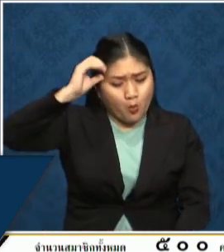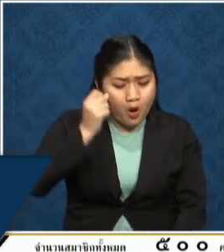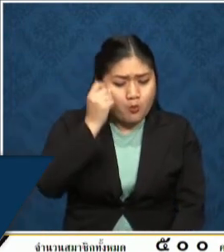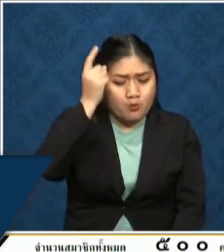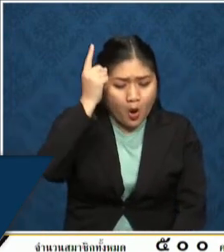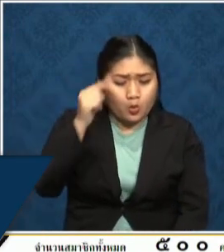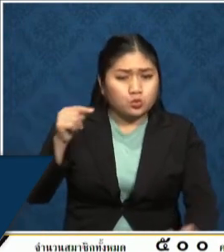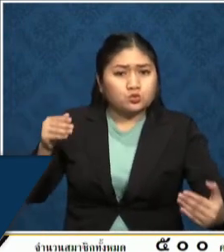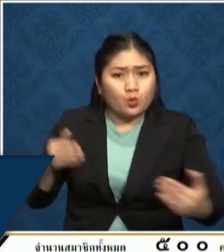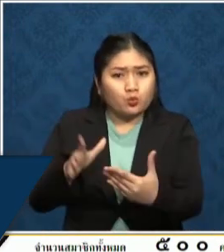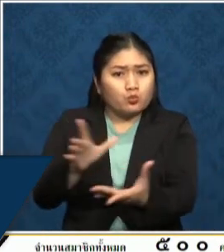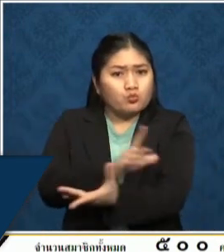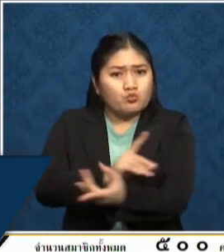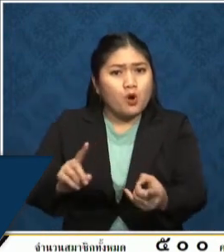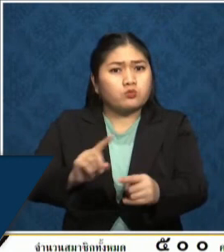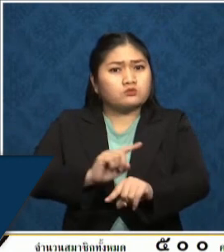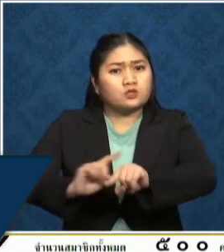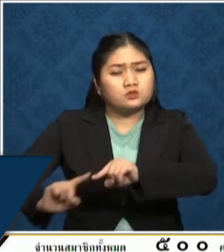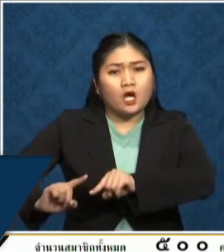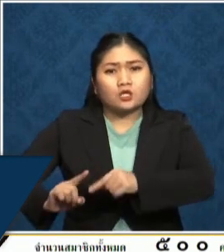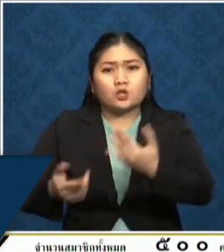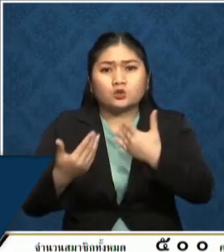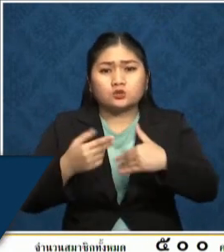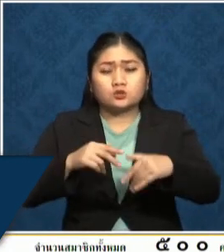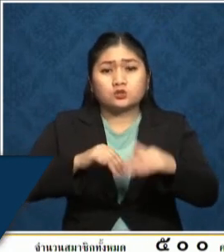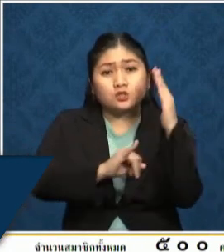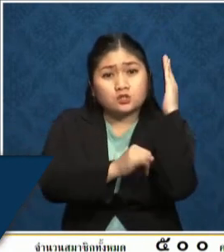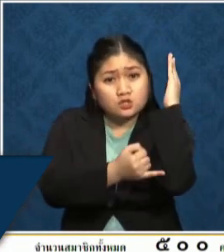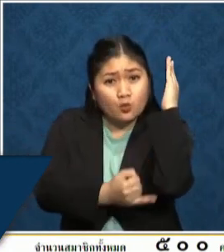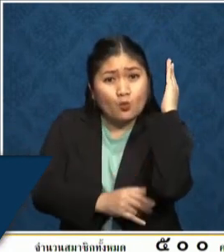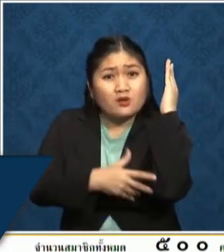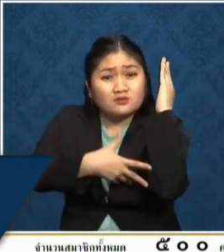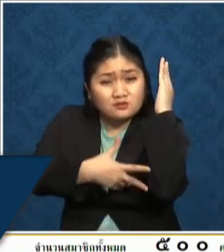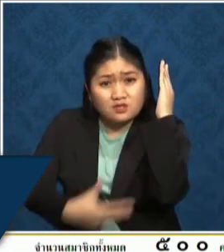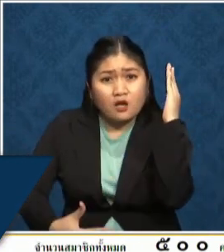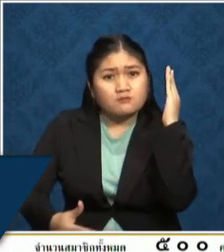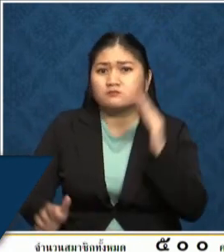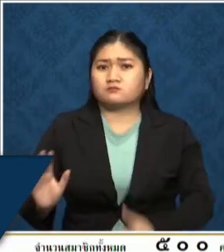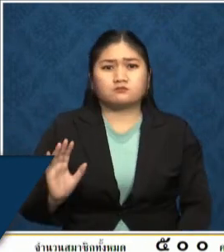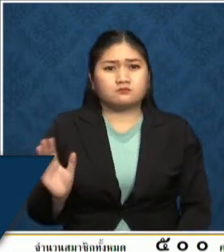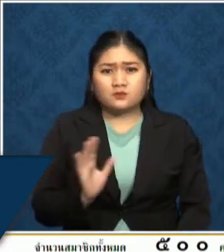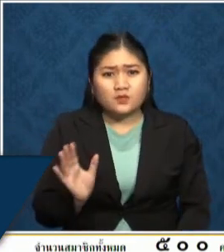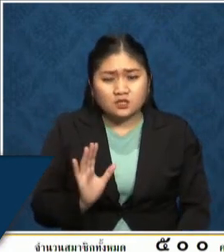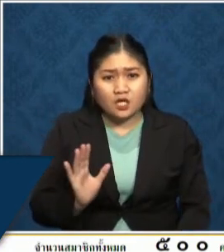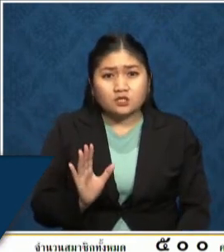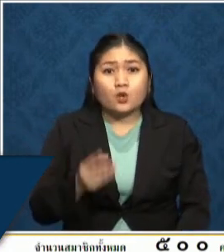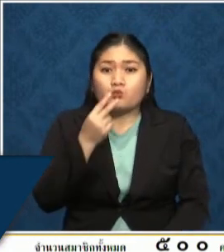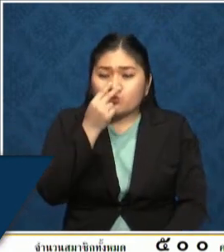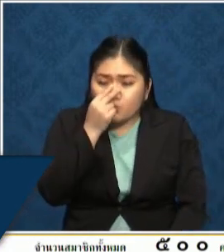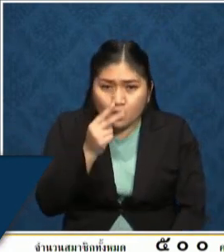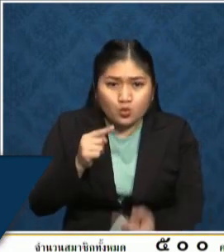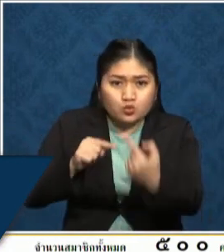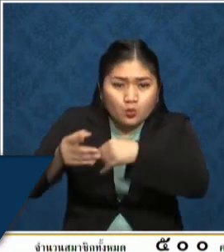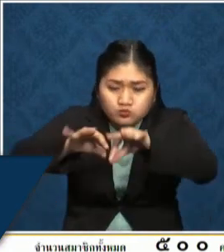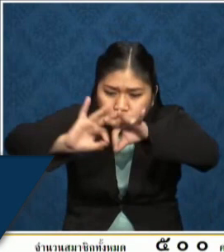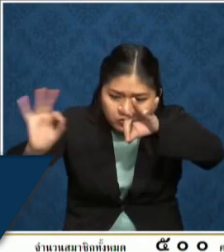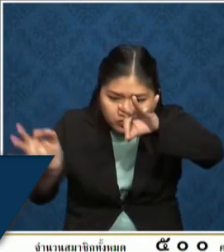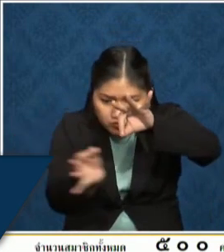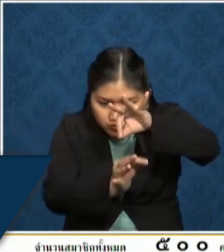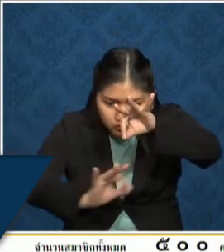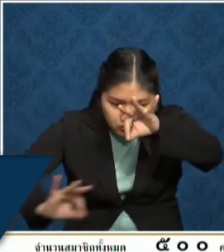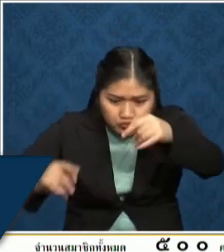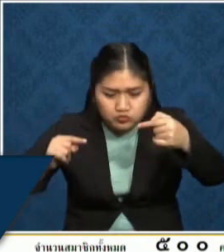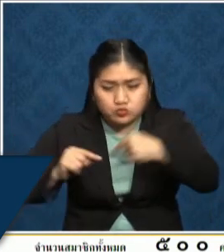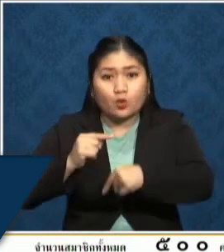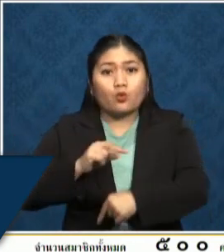เข้ใจต่อวัฐธรรประเพณีใน 3 จัหดชัแน ภาคใต้ณ ย้อนไปดภาธาชีนย์พล ในลนก้าวกรรการที่